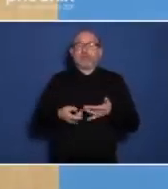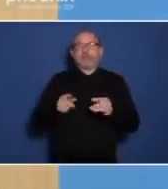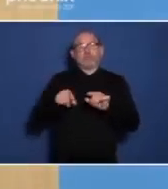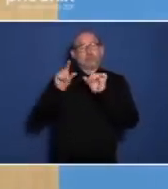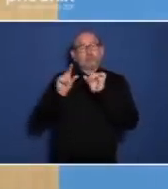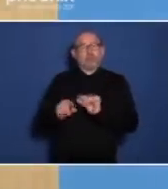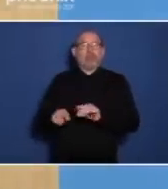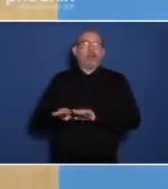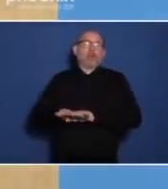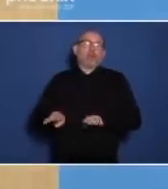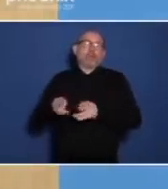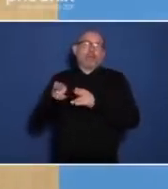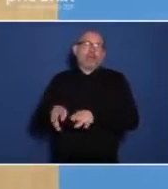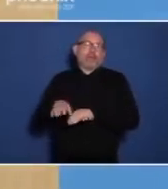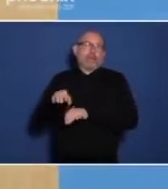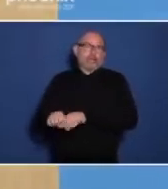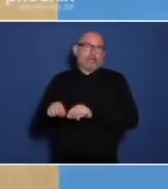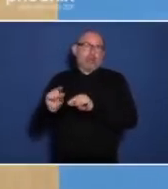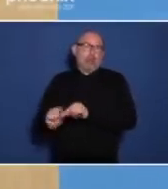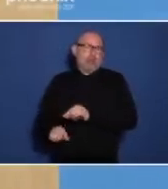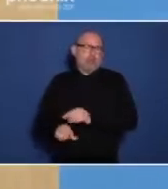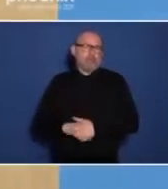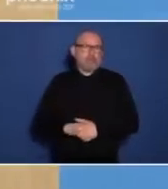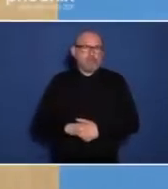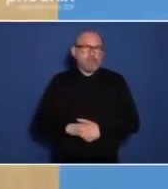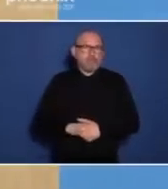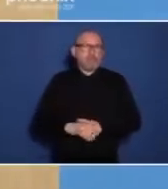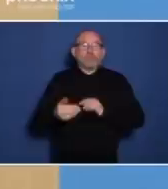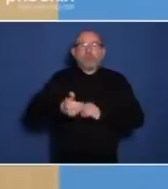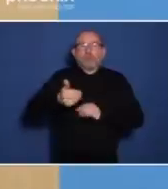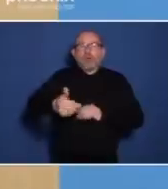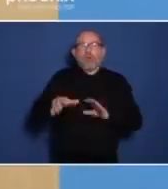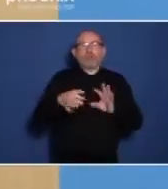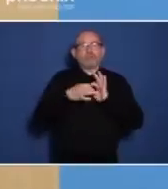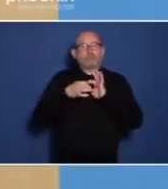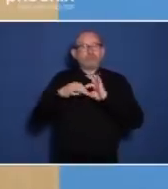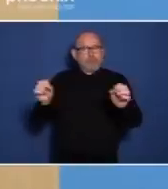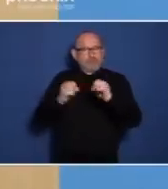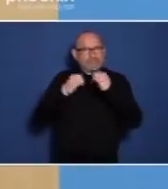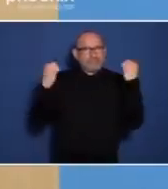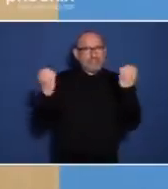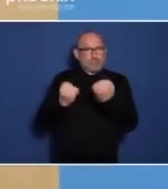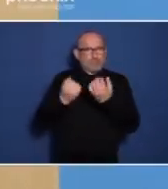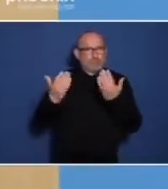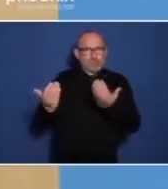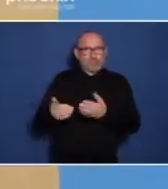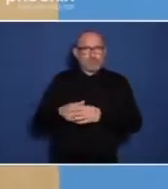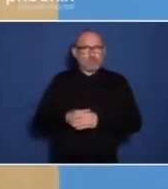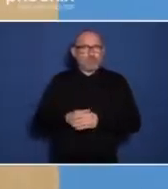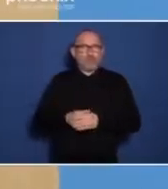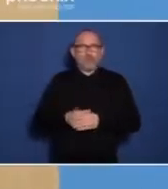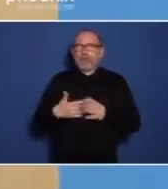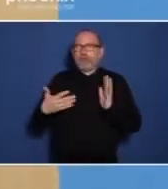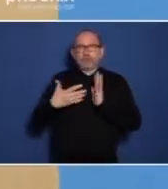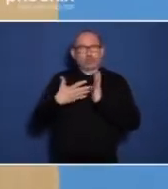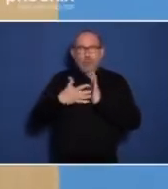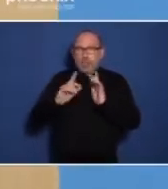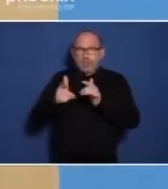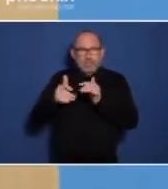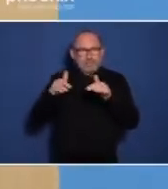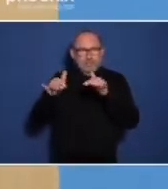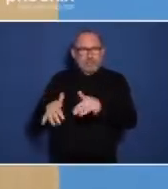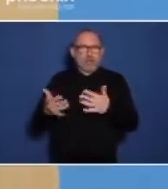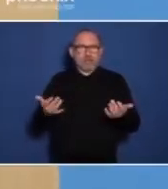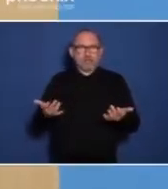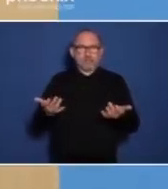geringfügige Grundrechtseingriffe sind, häufig in Situationen erforderlich sind, wo keine Kontrolle stattfinden